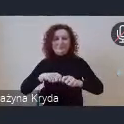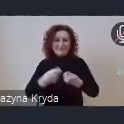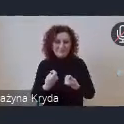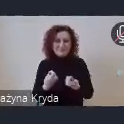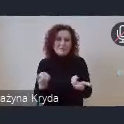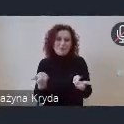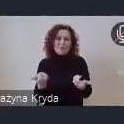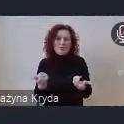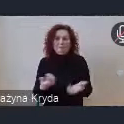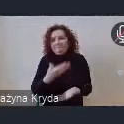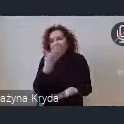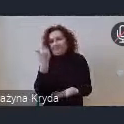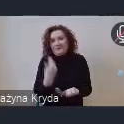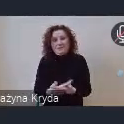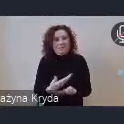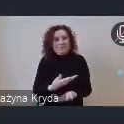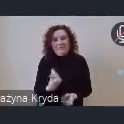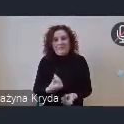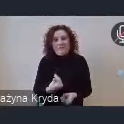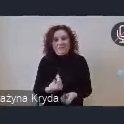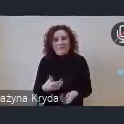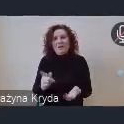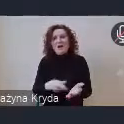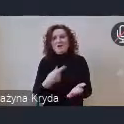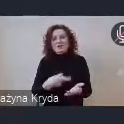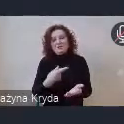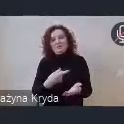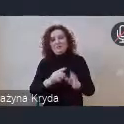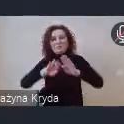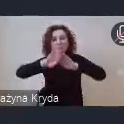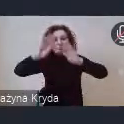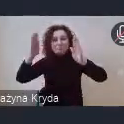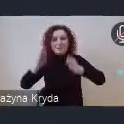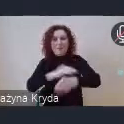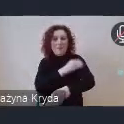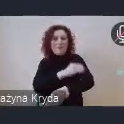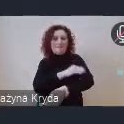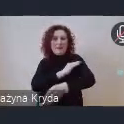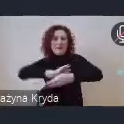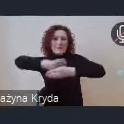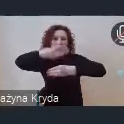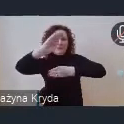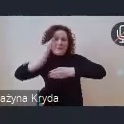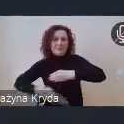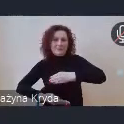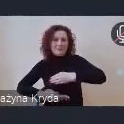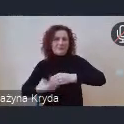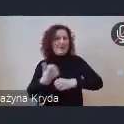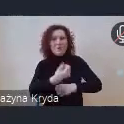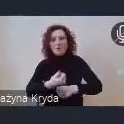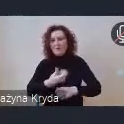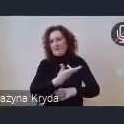czemu nie wiem najczęściej są przykryte plandeką i nieużywane one jak pokazuje doświadczenie nie